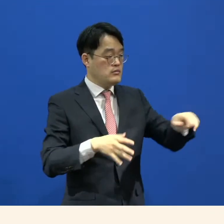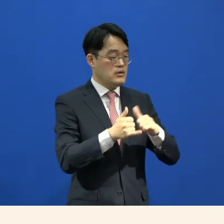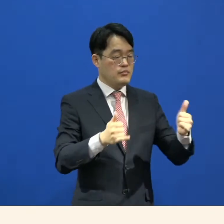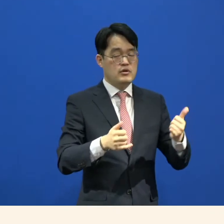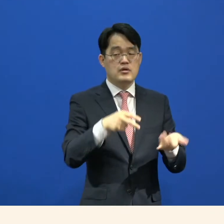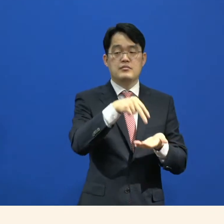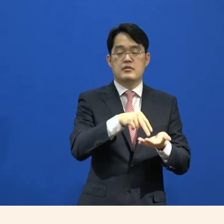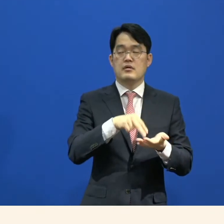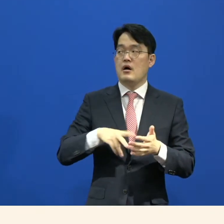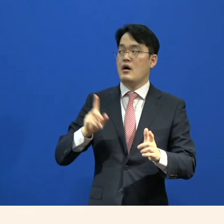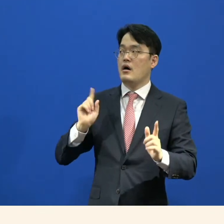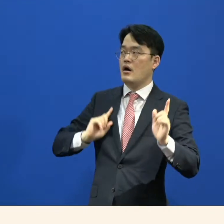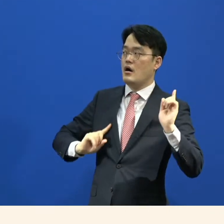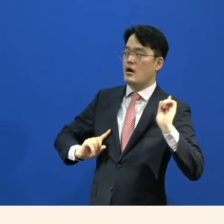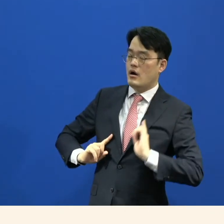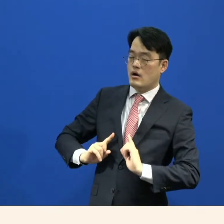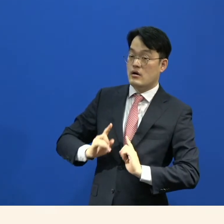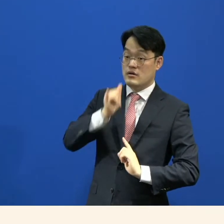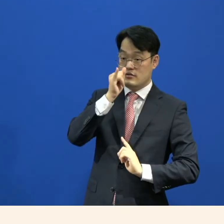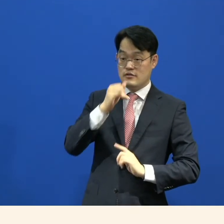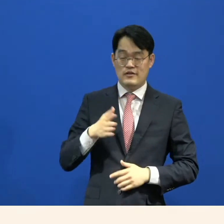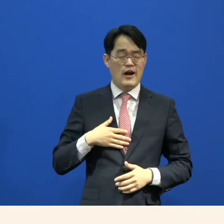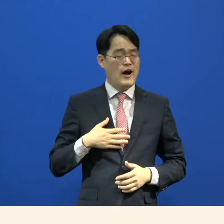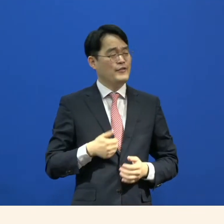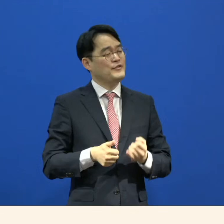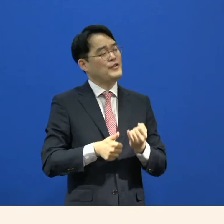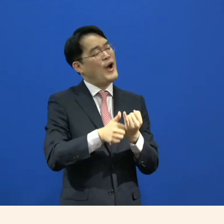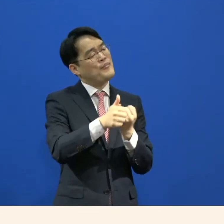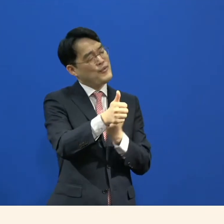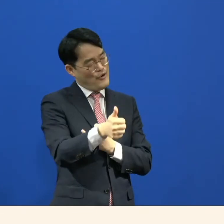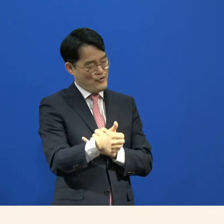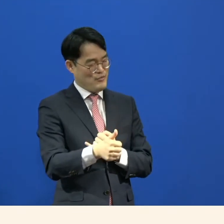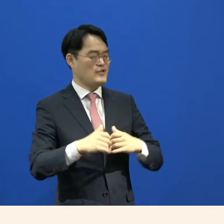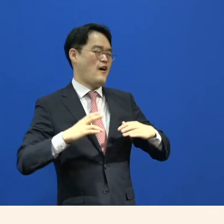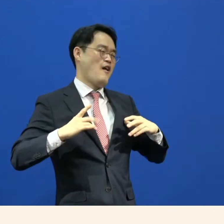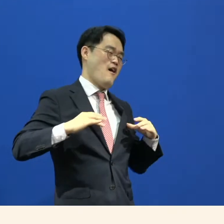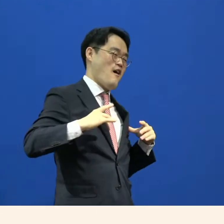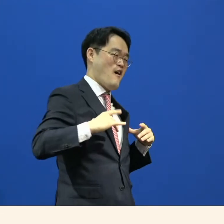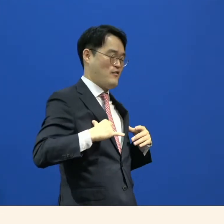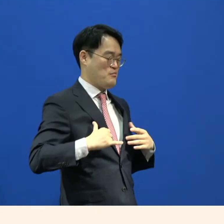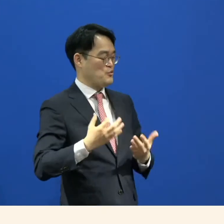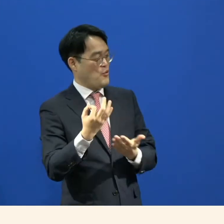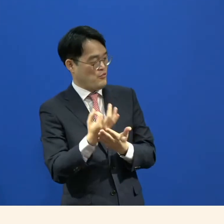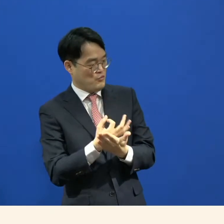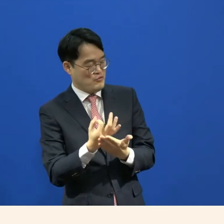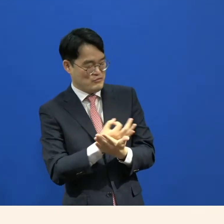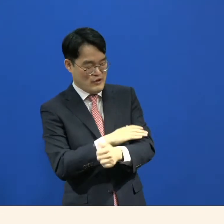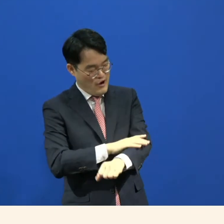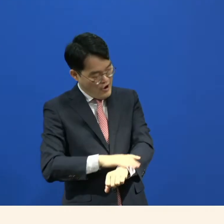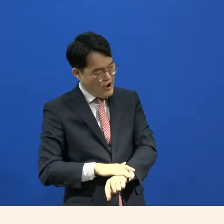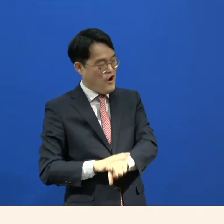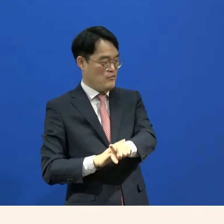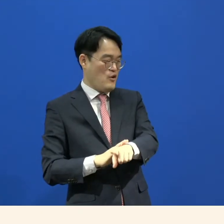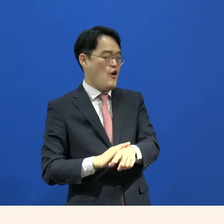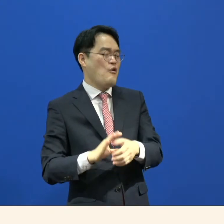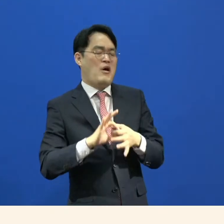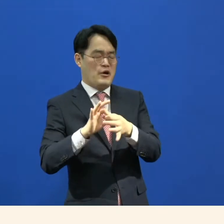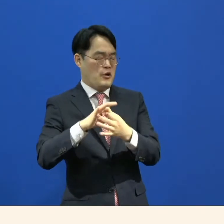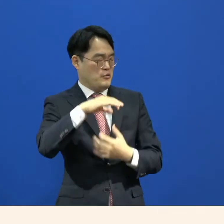많습니다. 남편 자랑을 한참 하는 가운데 다른